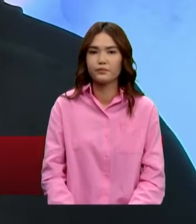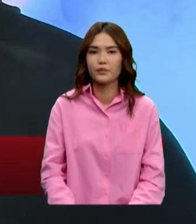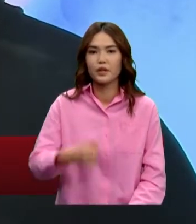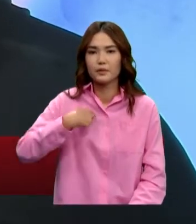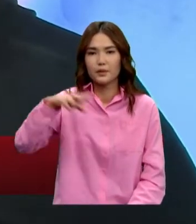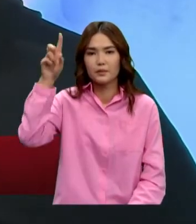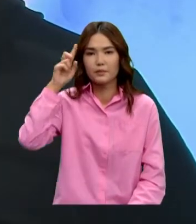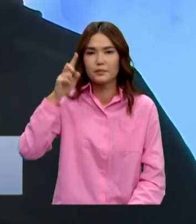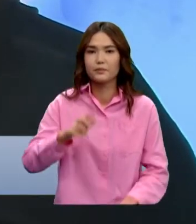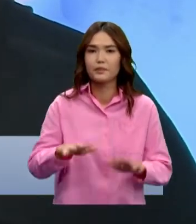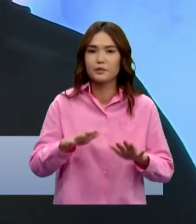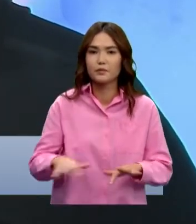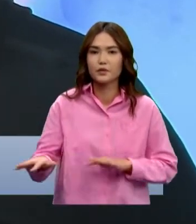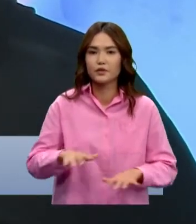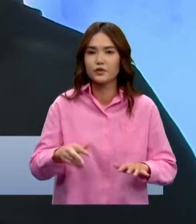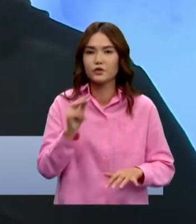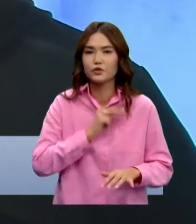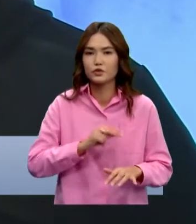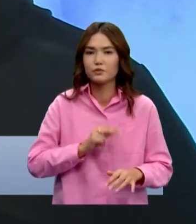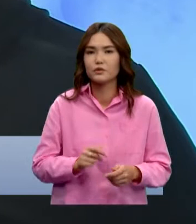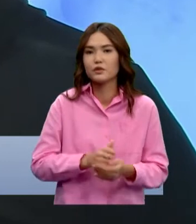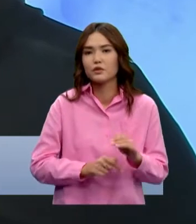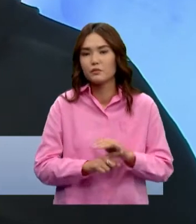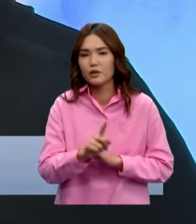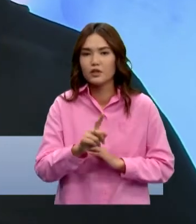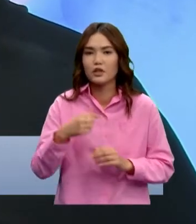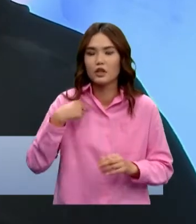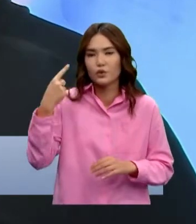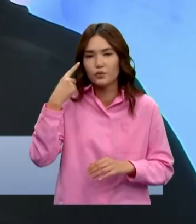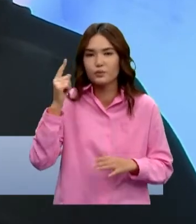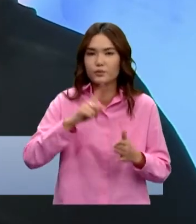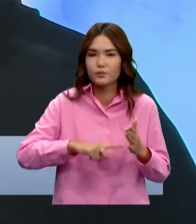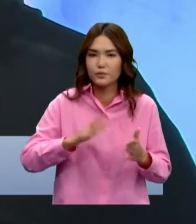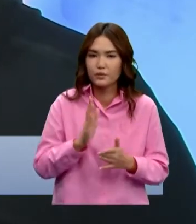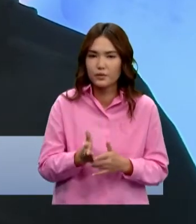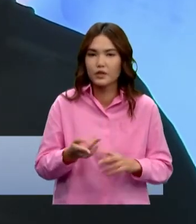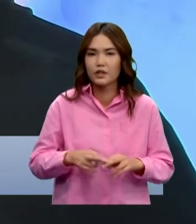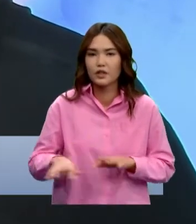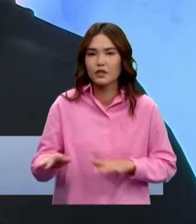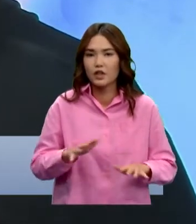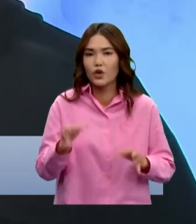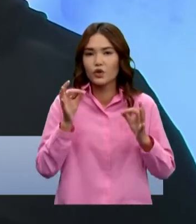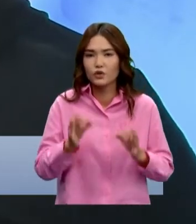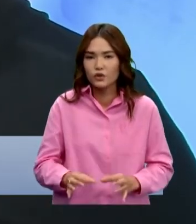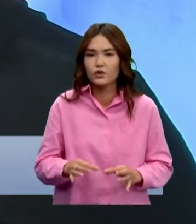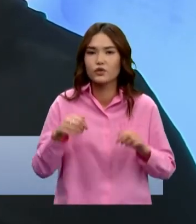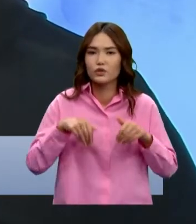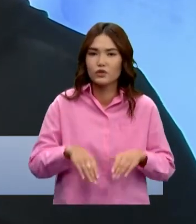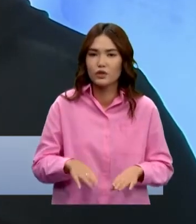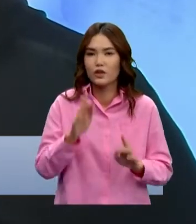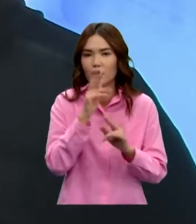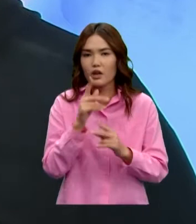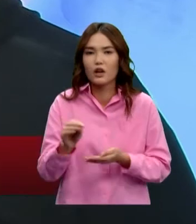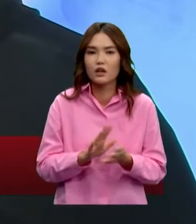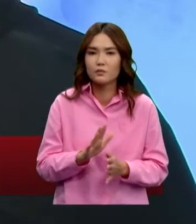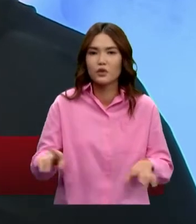мемлекеттік мекемелер сөзімізді тыңдап үмітімізді ақтайтын шығар деген сенімдемін. Қаламыздағы талапқа сай келмейтін пандустар дұрысталып, алдағы уақытта бұл қателіктер